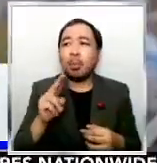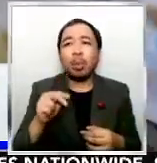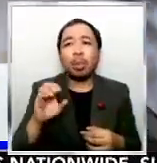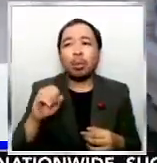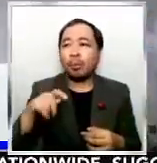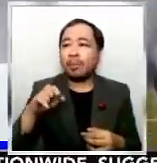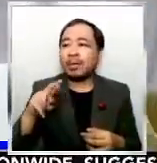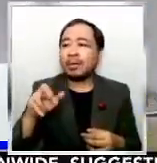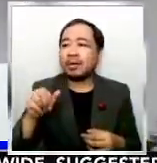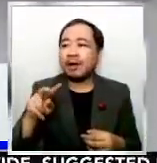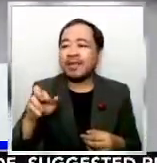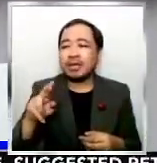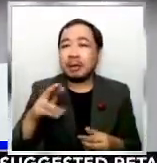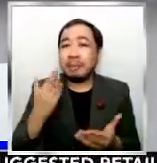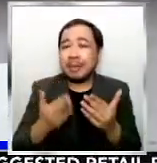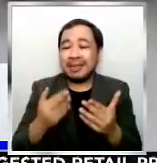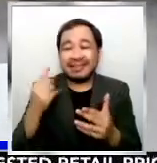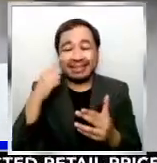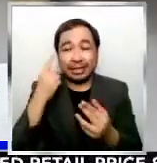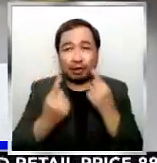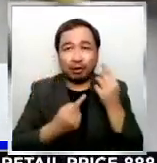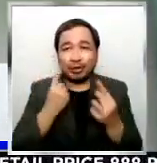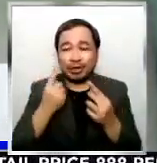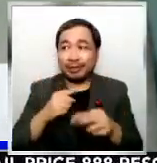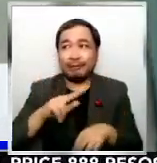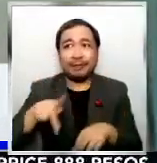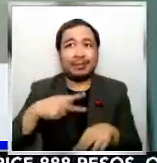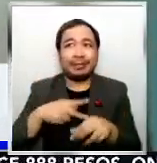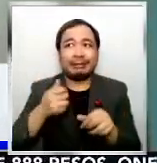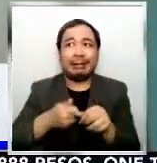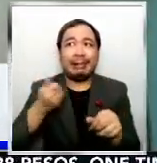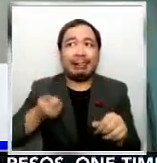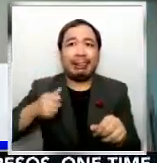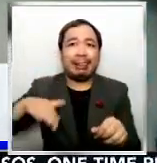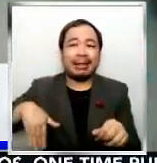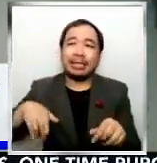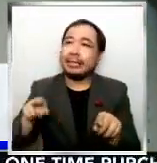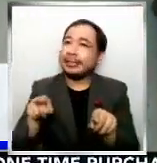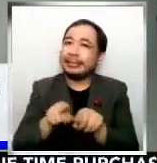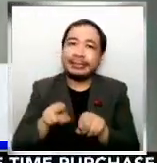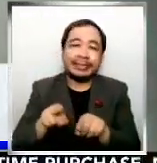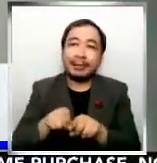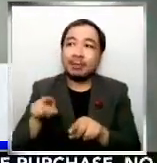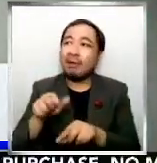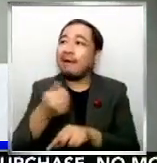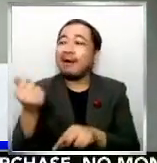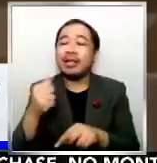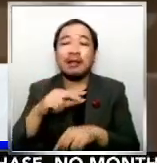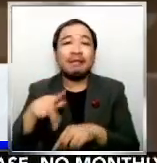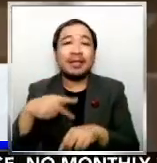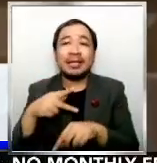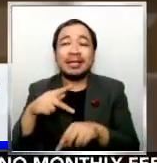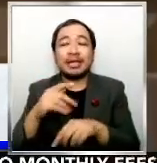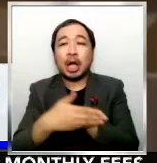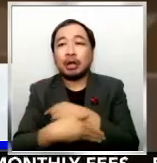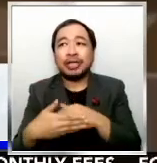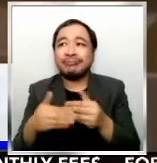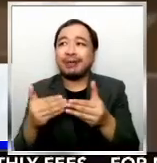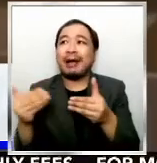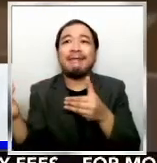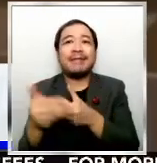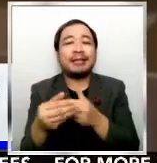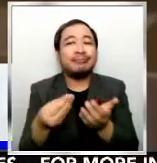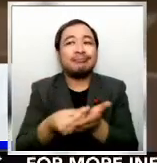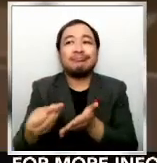supply tulad ng nangyari noon nang maunahan tayo ng ibang mga bansa sa pag-order ng bakuna contra COVID-19. United States and